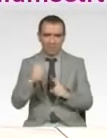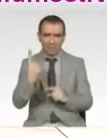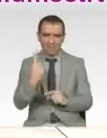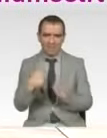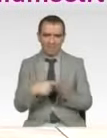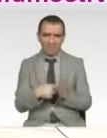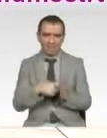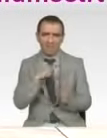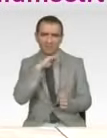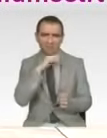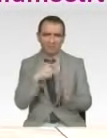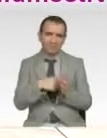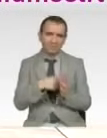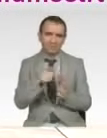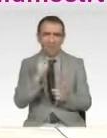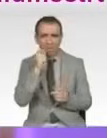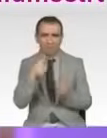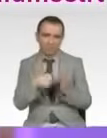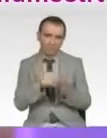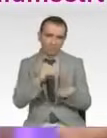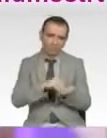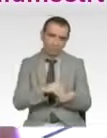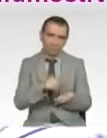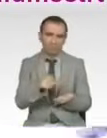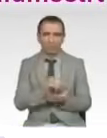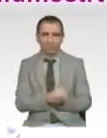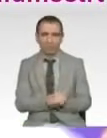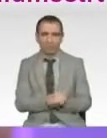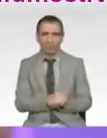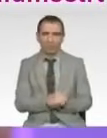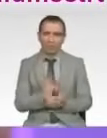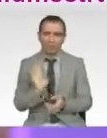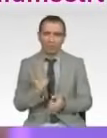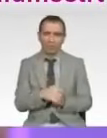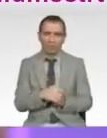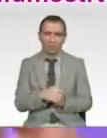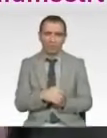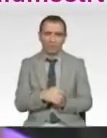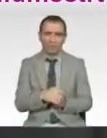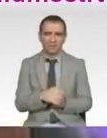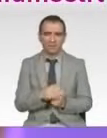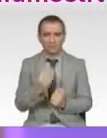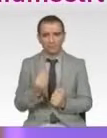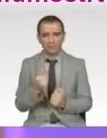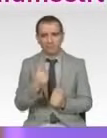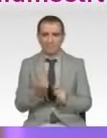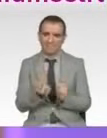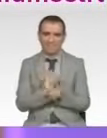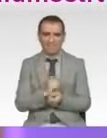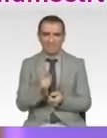isim mesela dedenin ismi, dayının ismi konulup bırakılıyor. Oğlu diye geçiyor sadece evet. Değil mi? Evet. Evet o güzel. Kadar. Her güzel ülkenin,